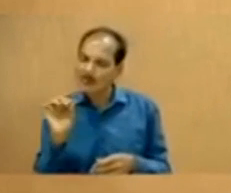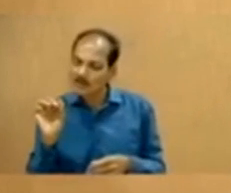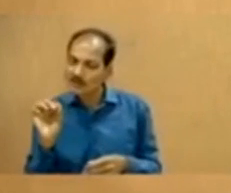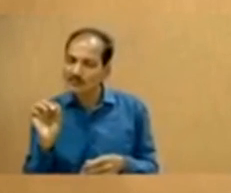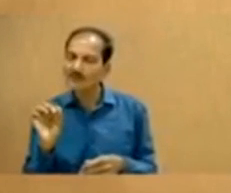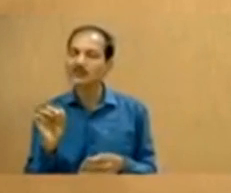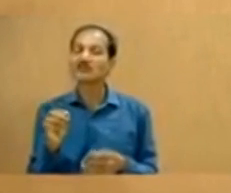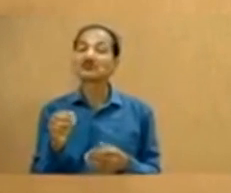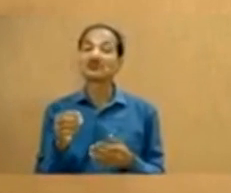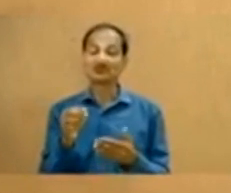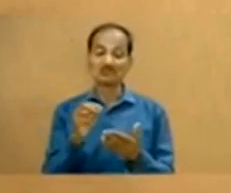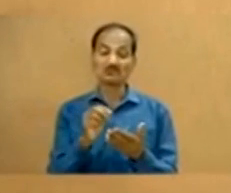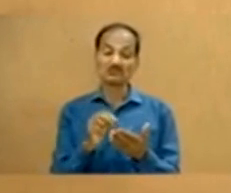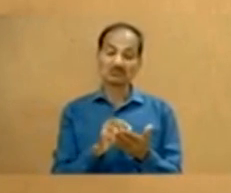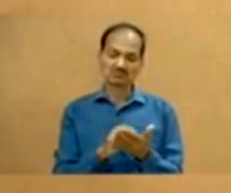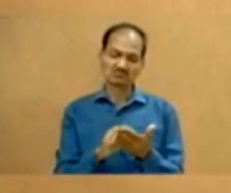11,575 ଜଣ।